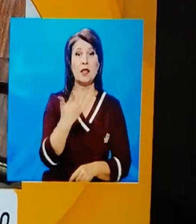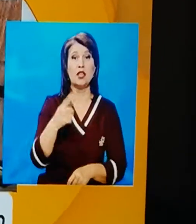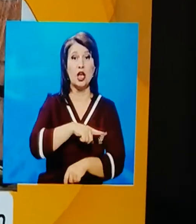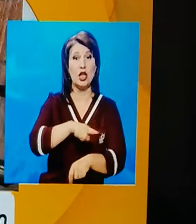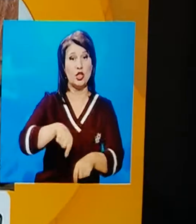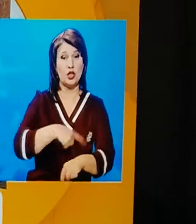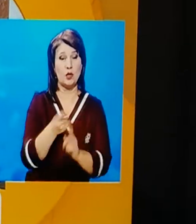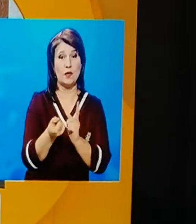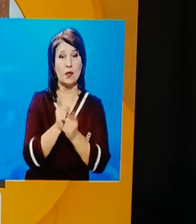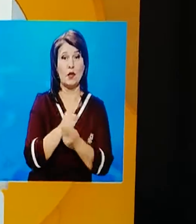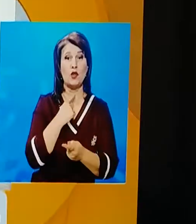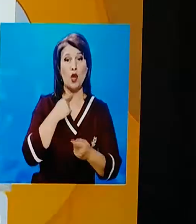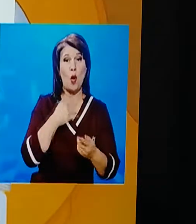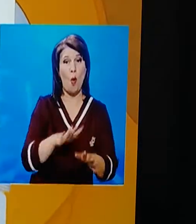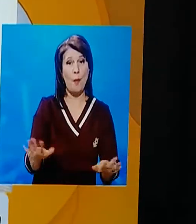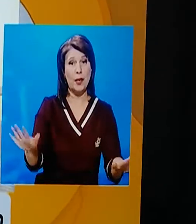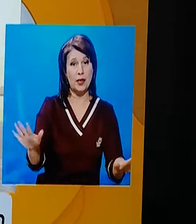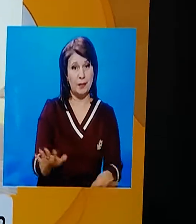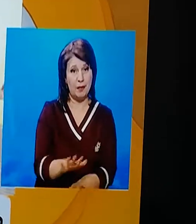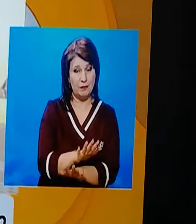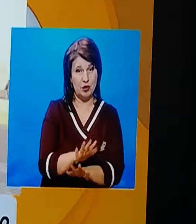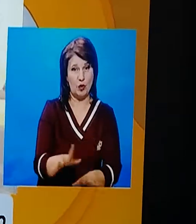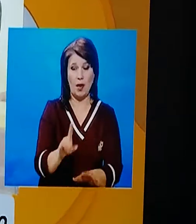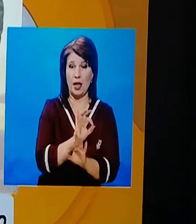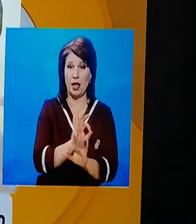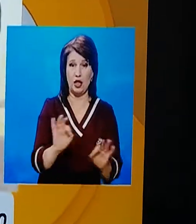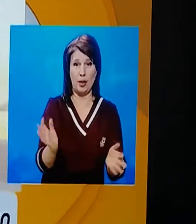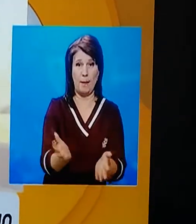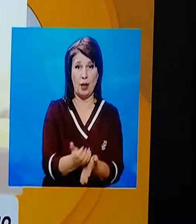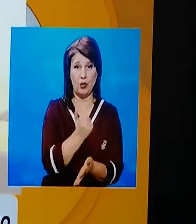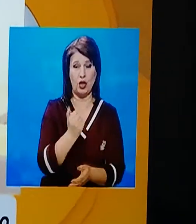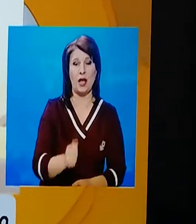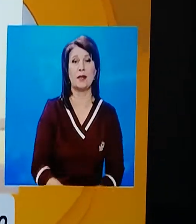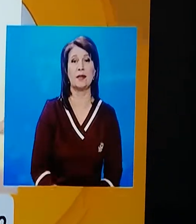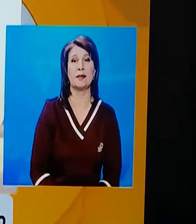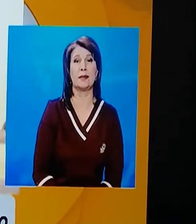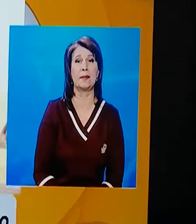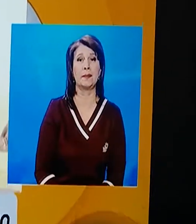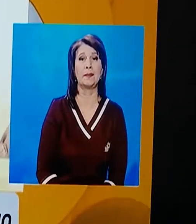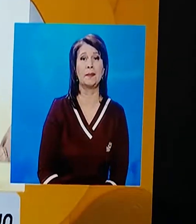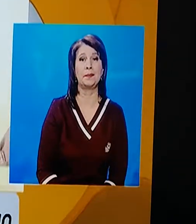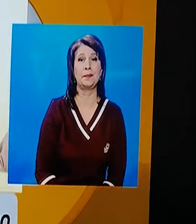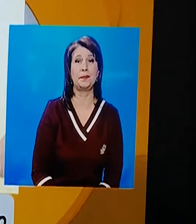часов становится оперным певцом. И это у него отлично получается.